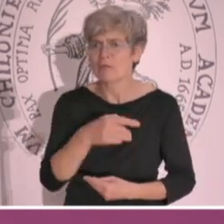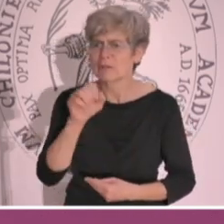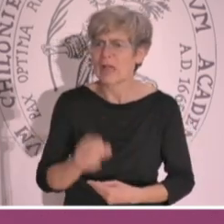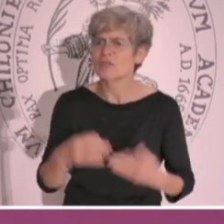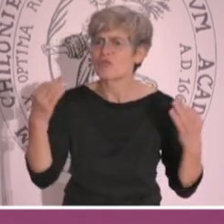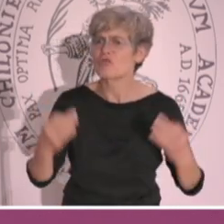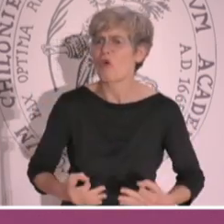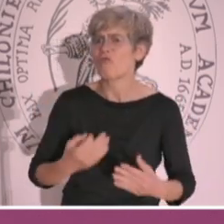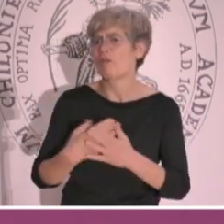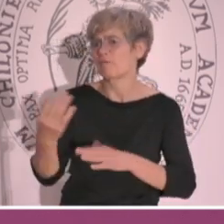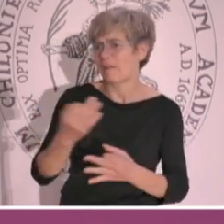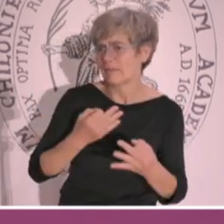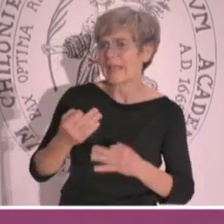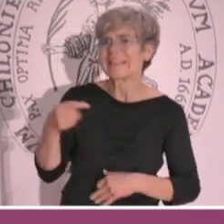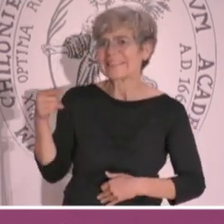Thema Studium mit Kind.